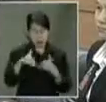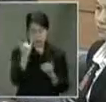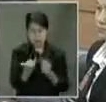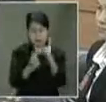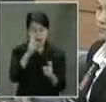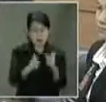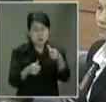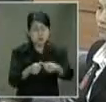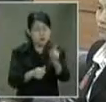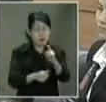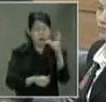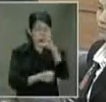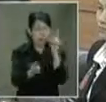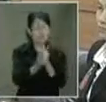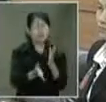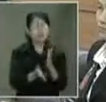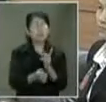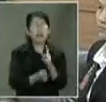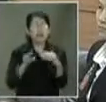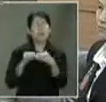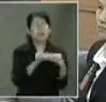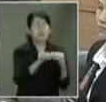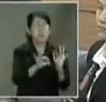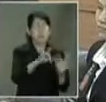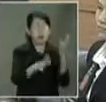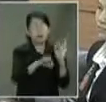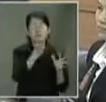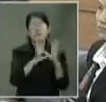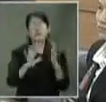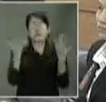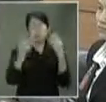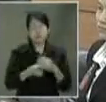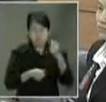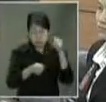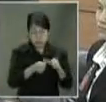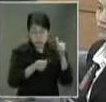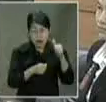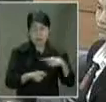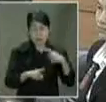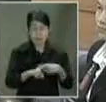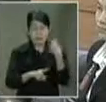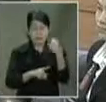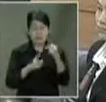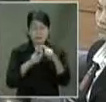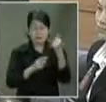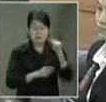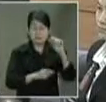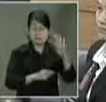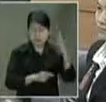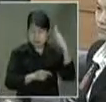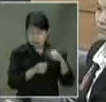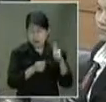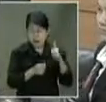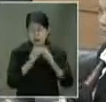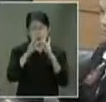ทิ้งหมดหาหลักฐานยากท่านประธานจำตอน14ตุลาได้ไหมถ้าไม่กอดศพไว้ไม่มีทางได้หายไปเท่า